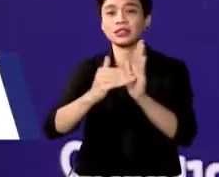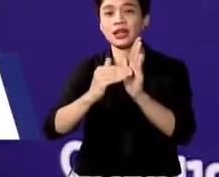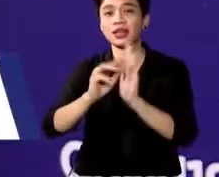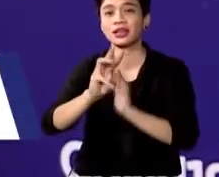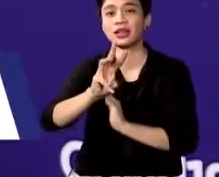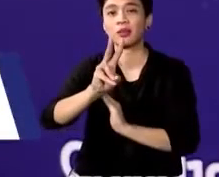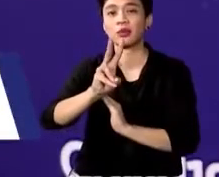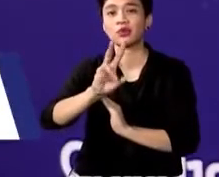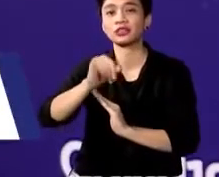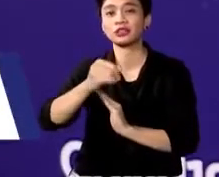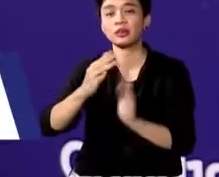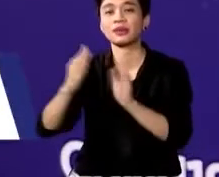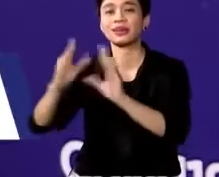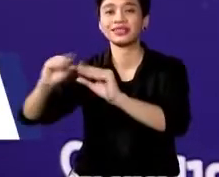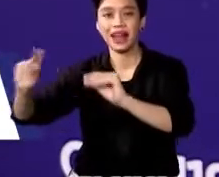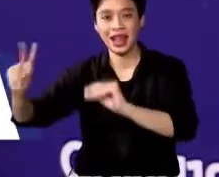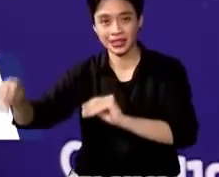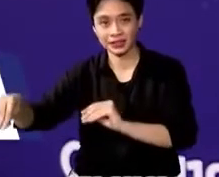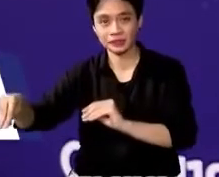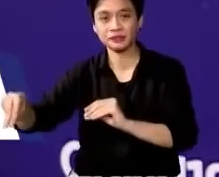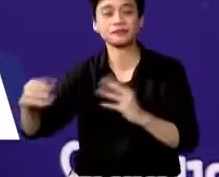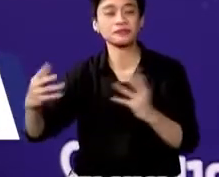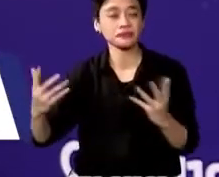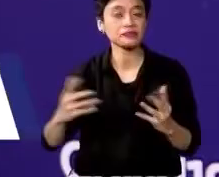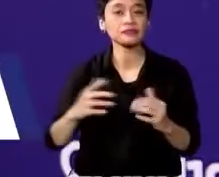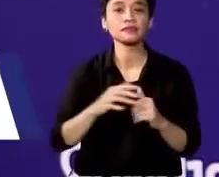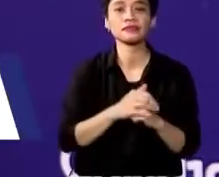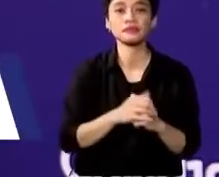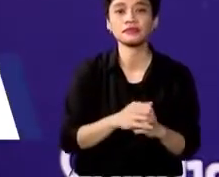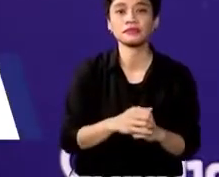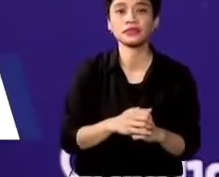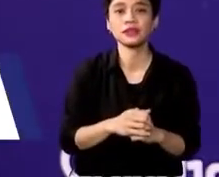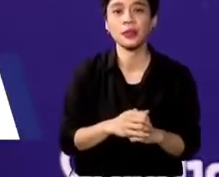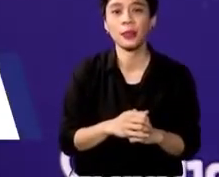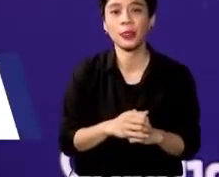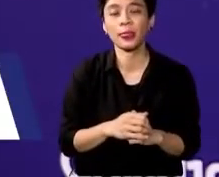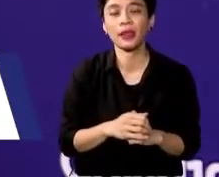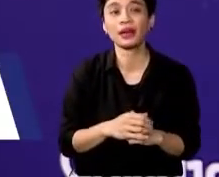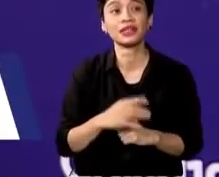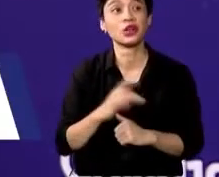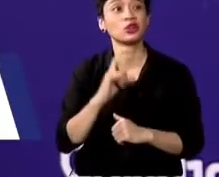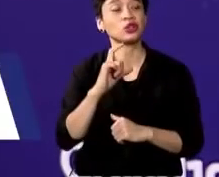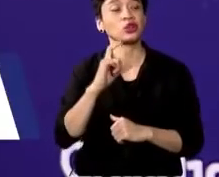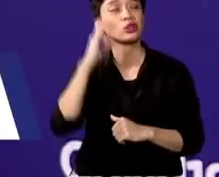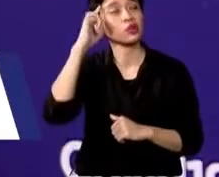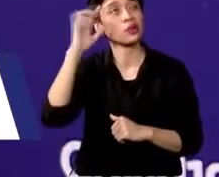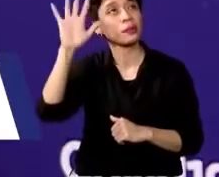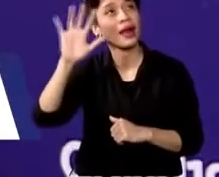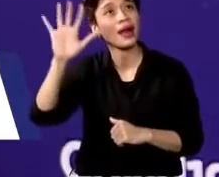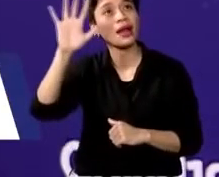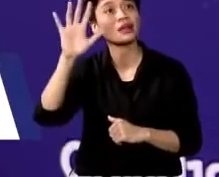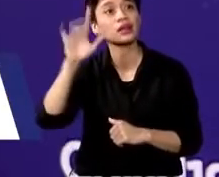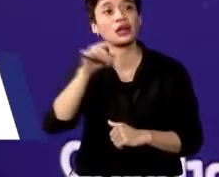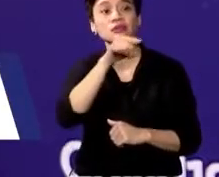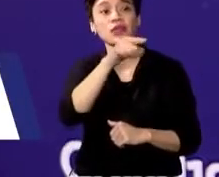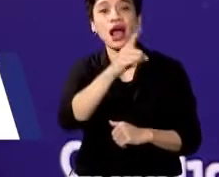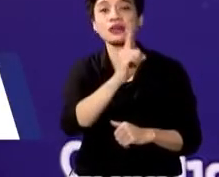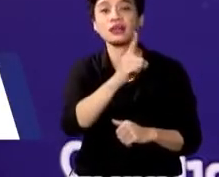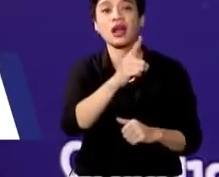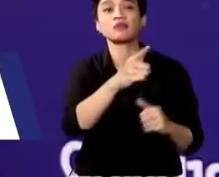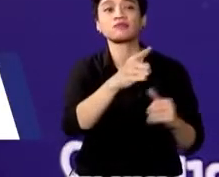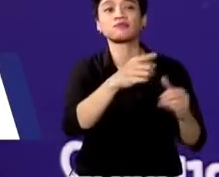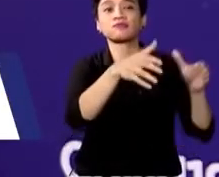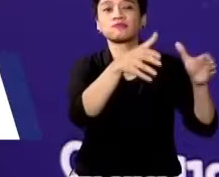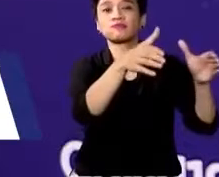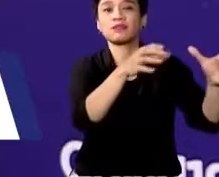akan memperhitungkan betul Bagaimana proporsi untuk Katakanlah di sana saat ini ada untuk yang e flat isolasi yang